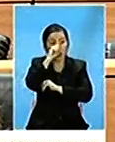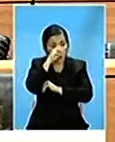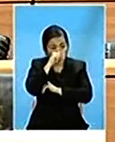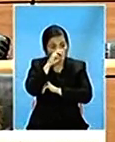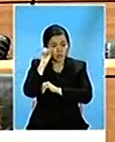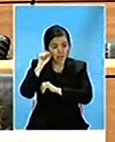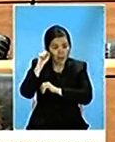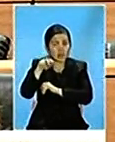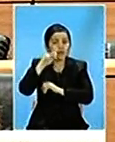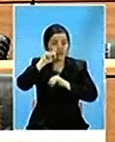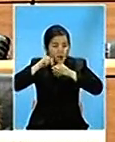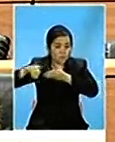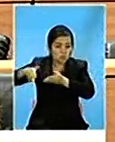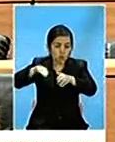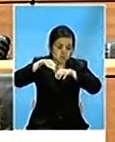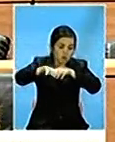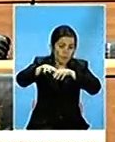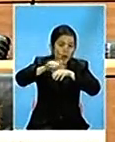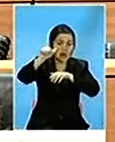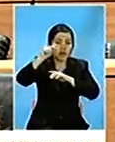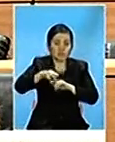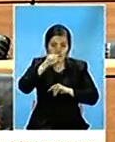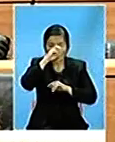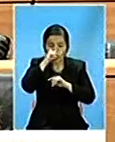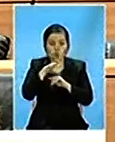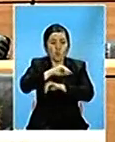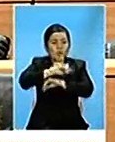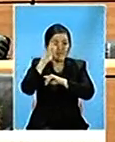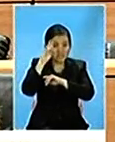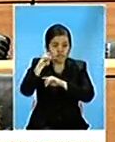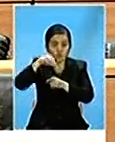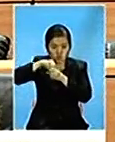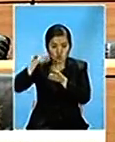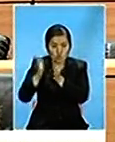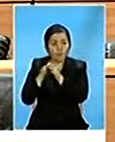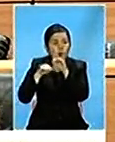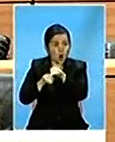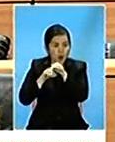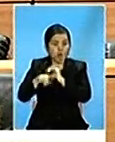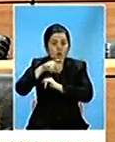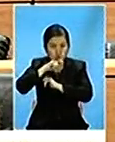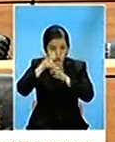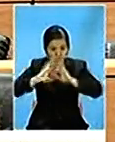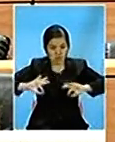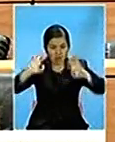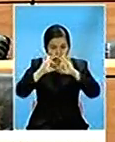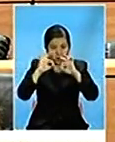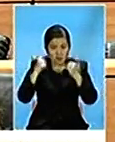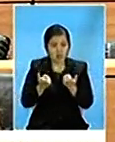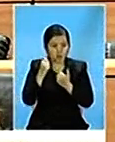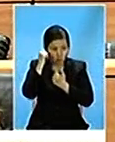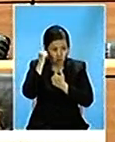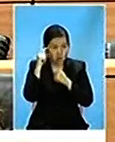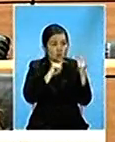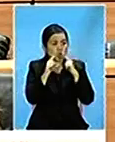มีทางระบายน้ำลงหลายทางแต่ทางที่ทดสอบวันที่7คลองลาดพร้าวอยู่ในนั้นครับข้อความที่ส่งผ่านไปยังท่านรัฐมนตรีท่านก็เข้าใจดีอยู่แล้ว